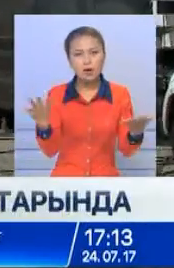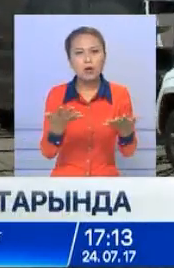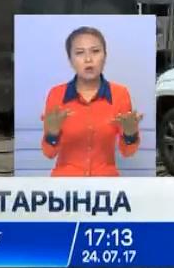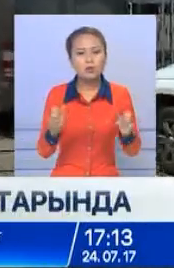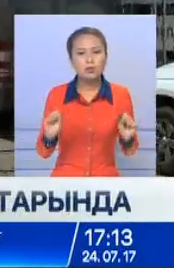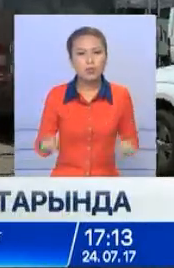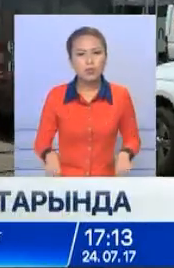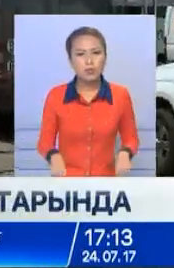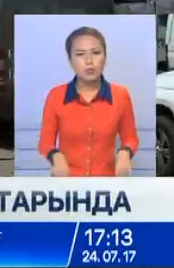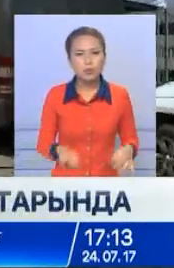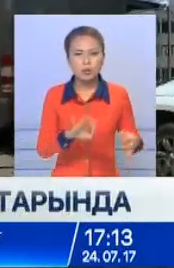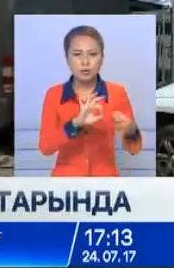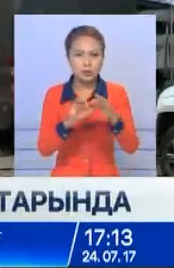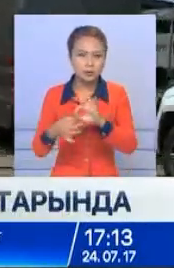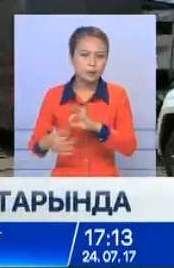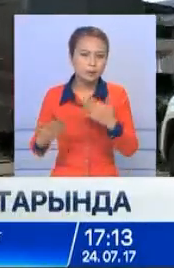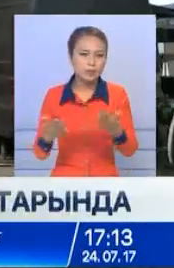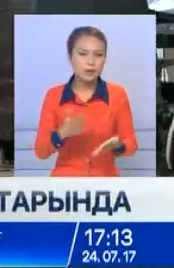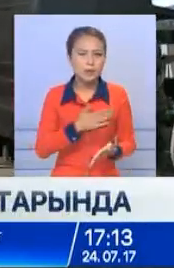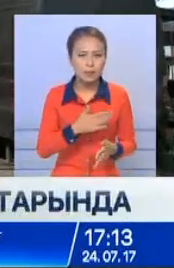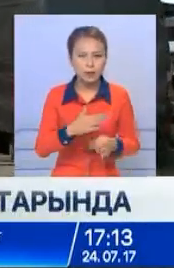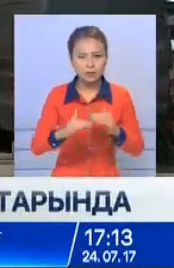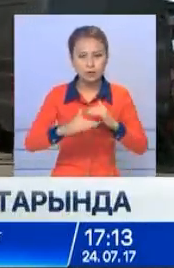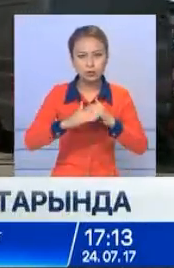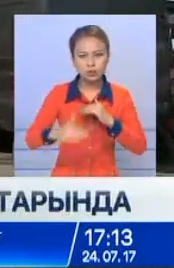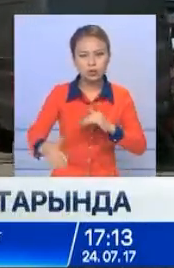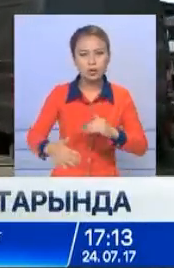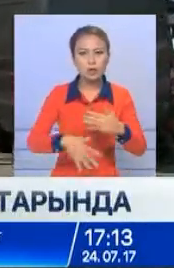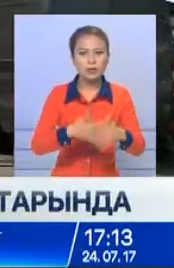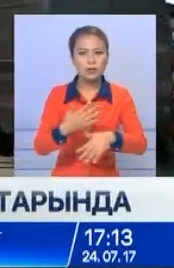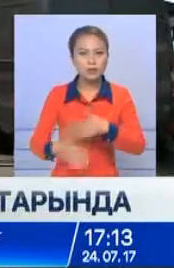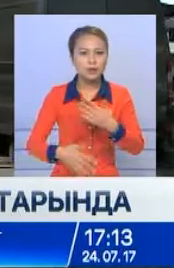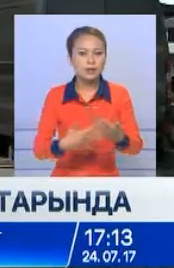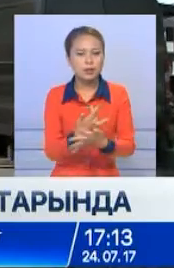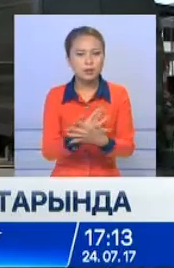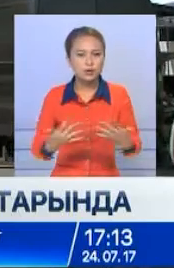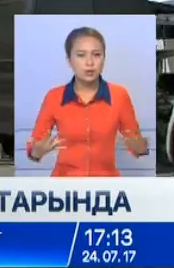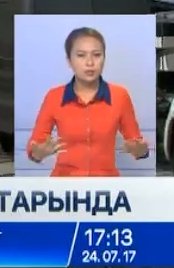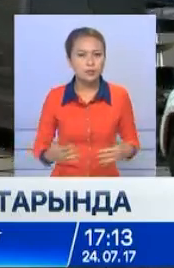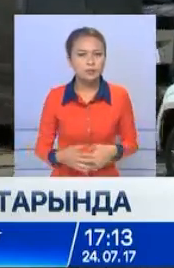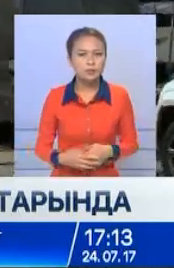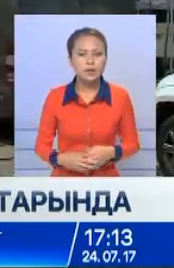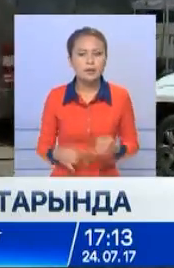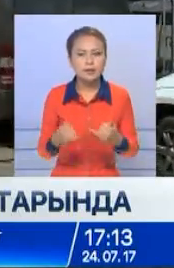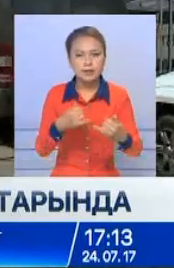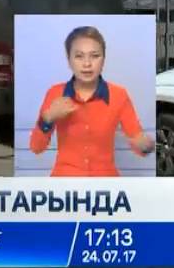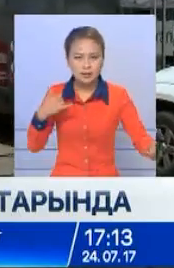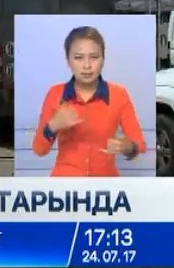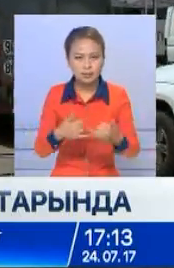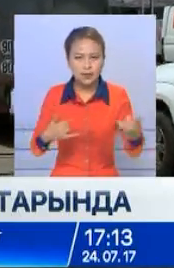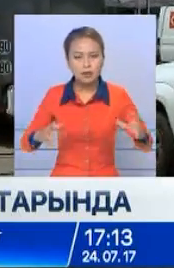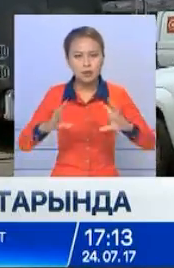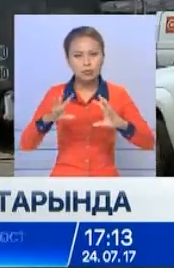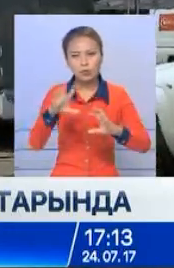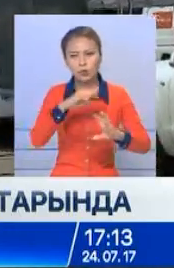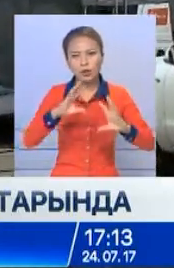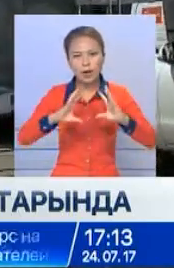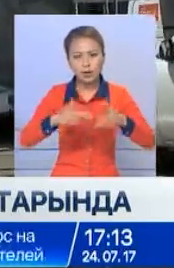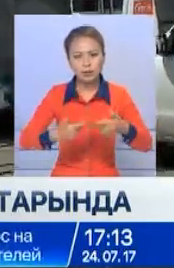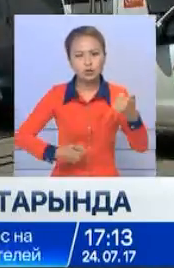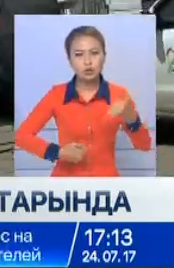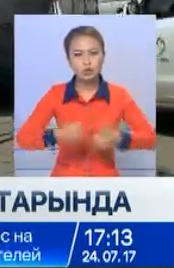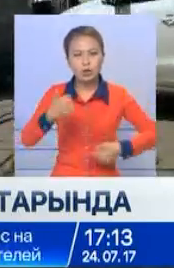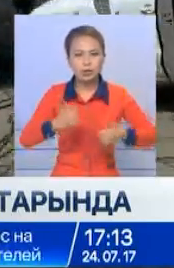сіздерге көрсеткіміз келіп отыр. Аяғымыздың астында шырмалып жатқан сан мыңдаған сымдар бүкіл әлемге осы